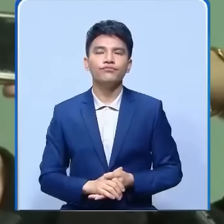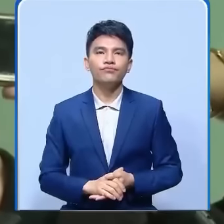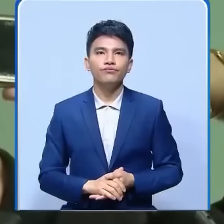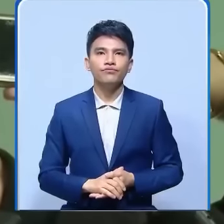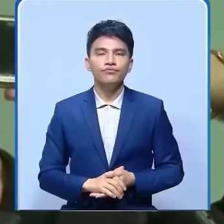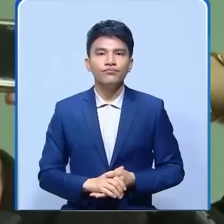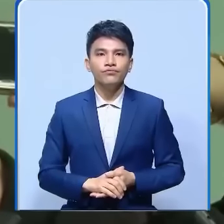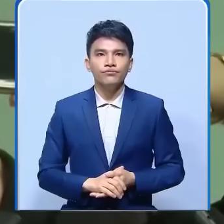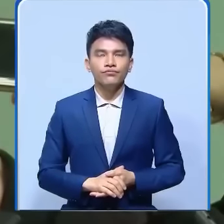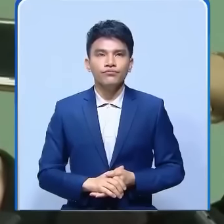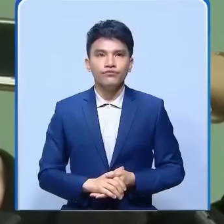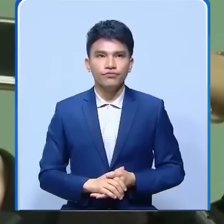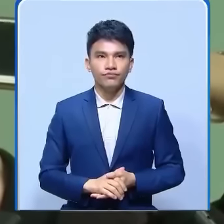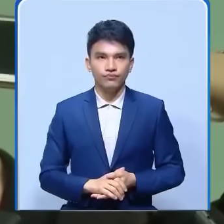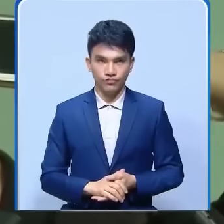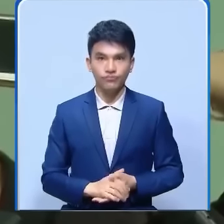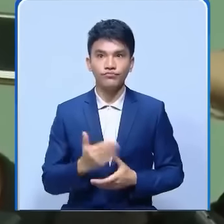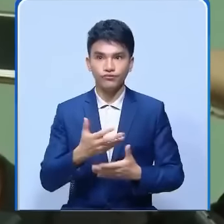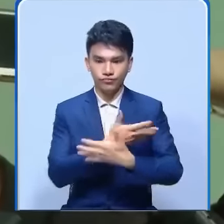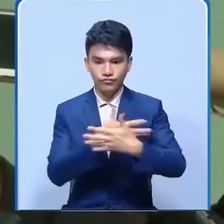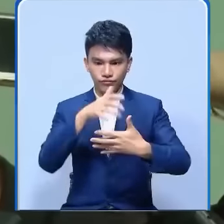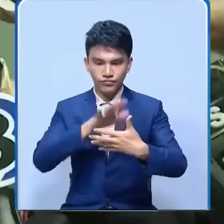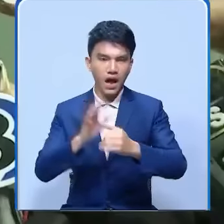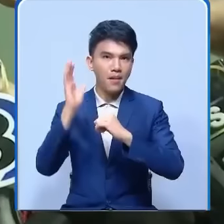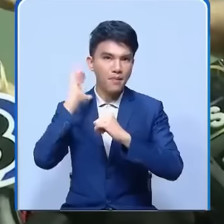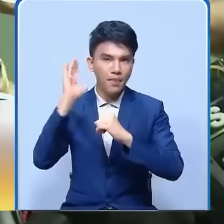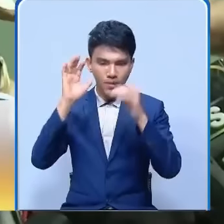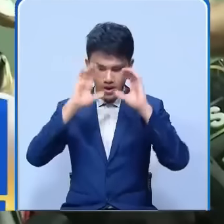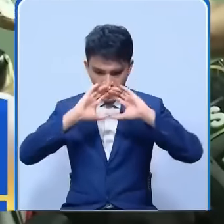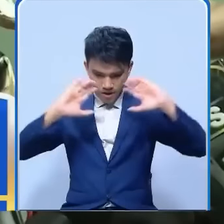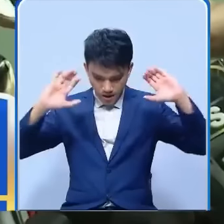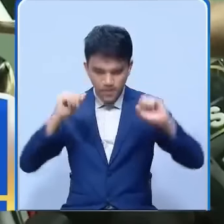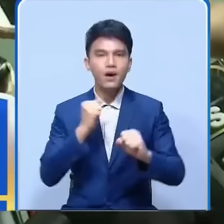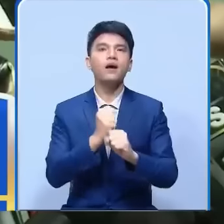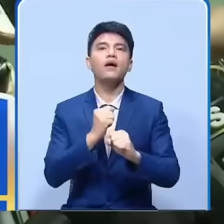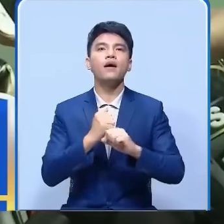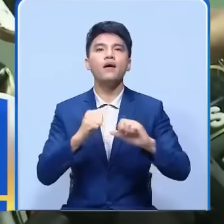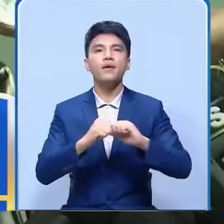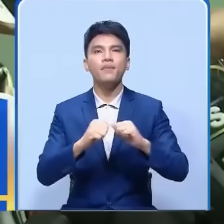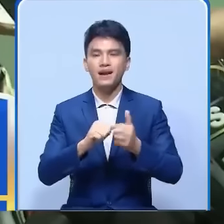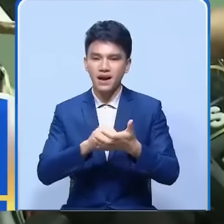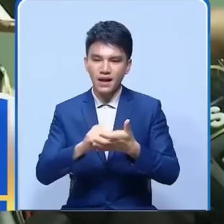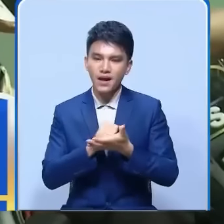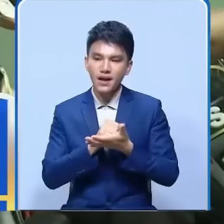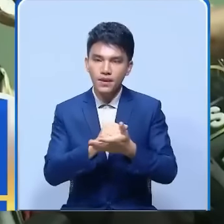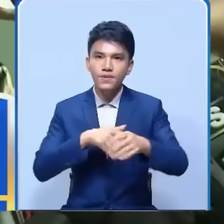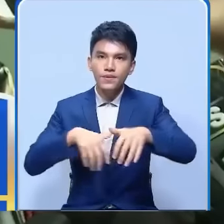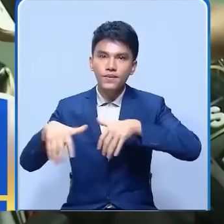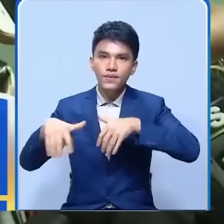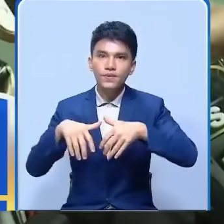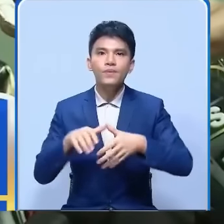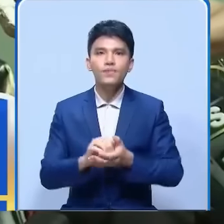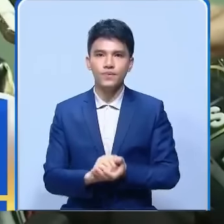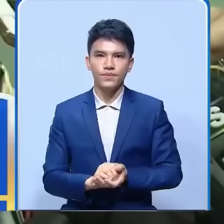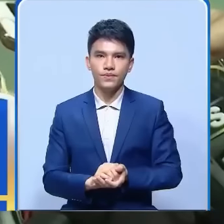คุณผู้ชมคะก็หลังจากที่แถลงนโยบายเนี่ยงานแรกของรัฐบาลก็คือการแก้ปัญหาช่วยเหลือเยียวยาประชาชนจากเหตุน้